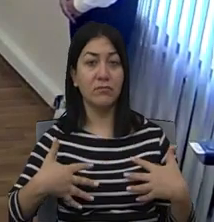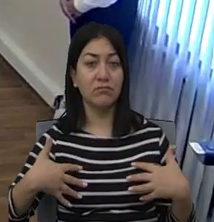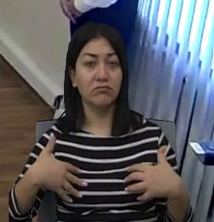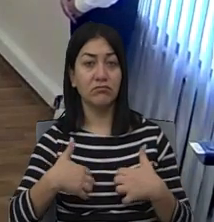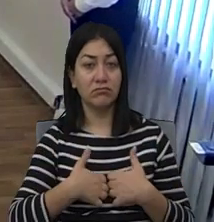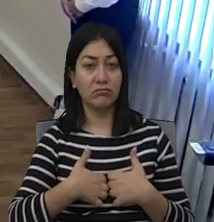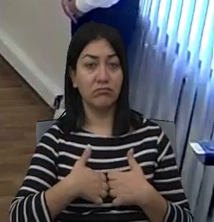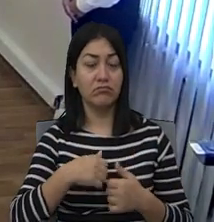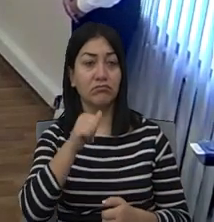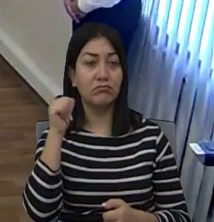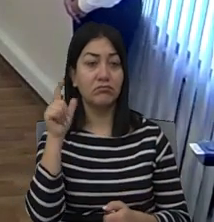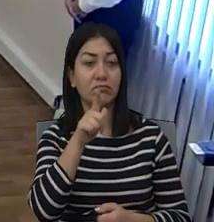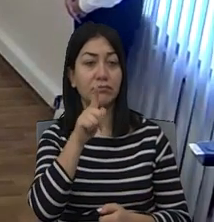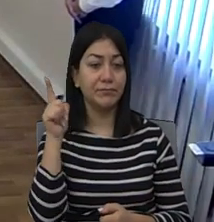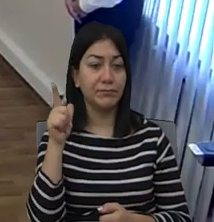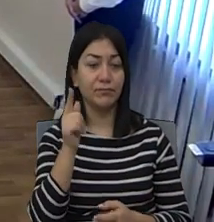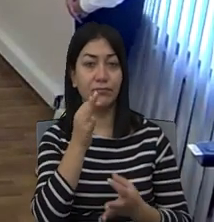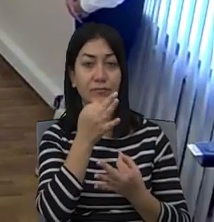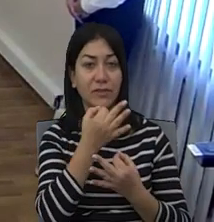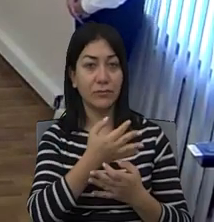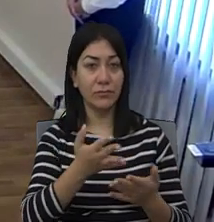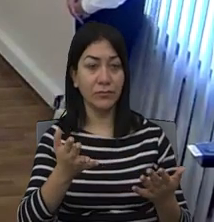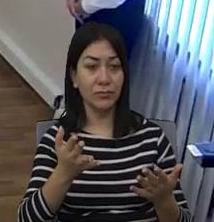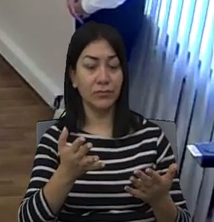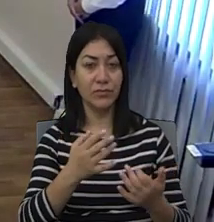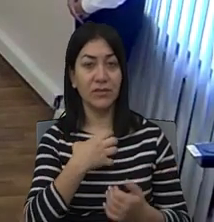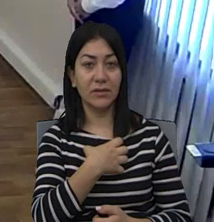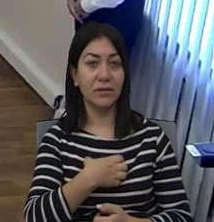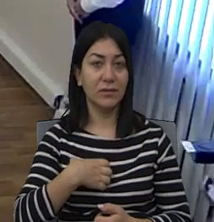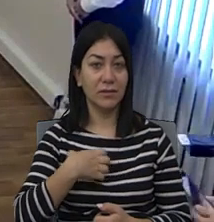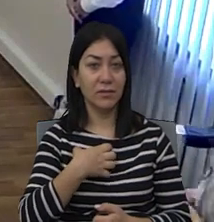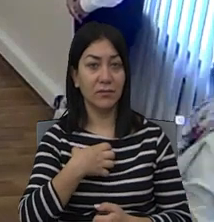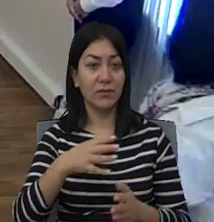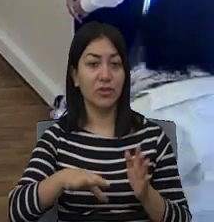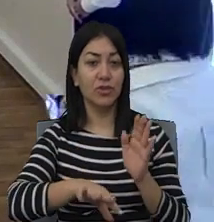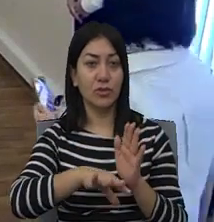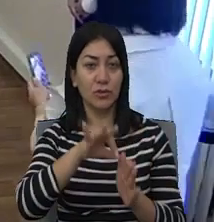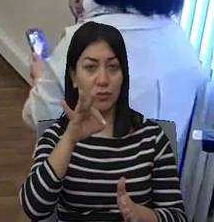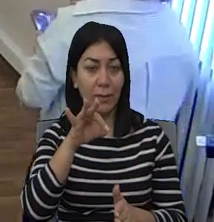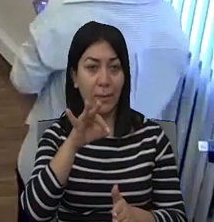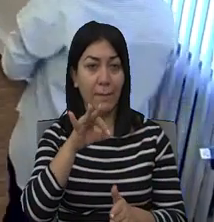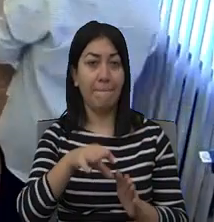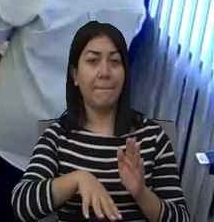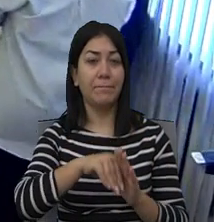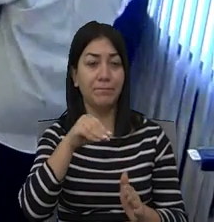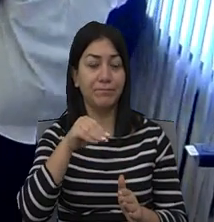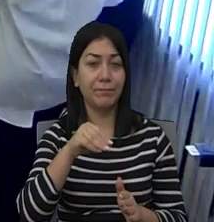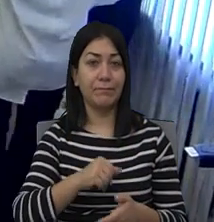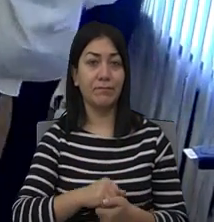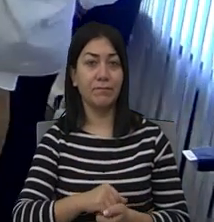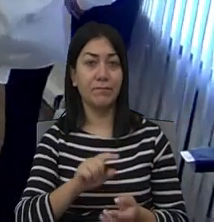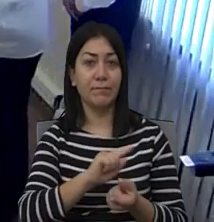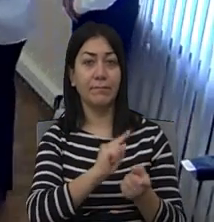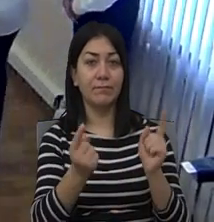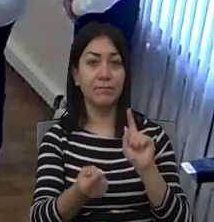ուրեմն վերջին տարիներին ցանկացած ուրեմն կարևոր ընտրություն, հերթական ընտրություն դառնում